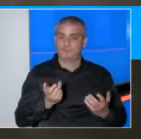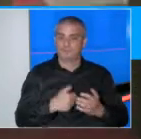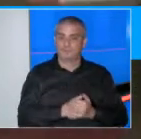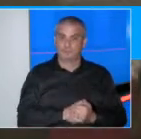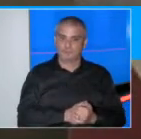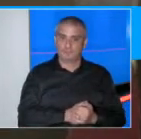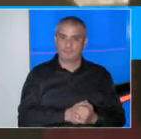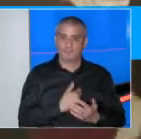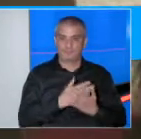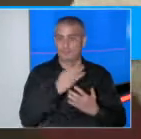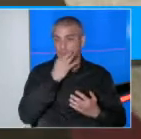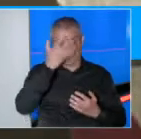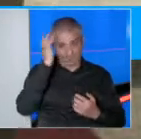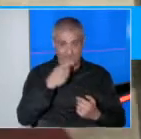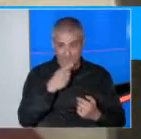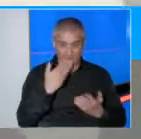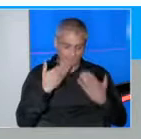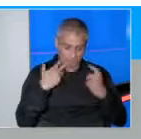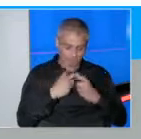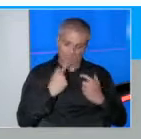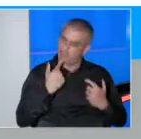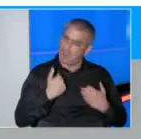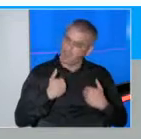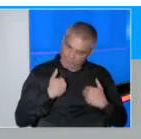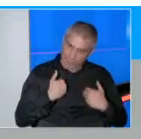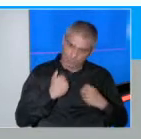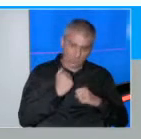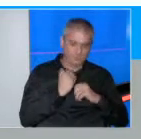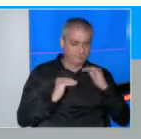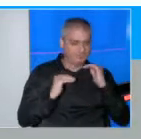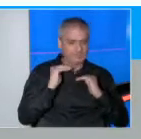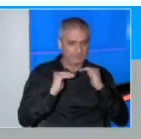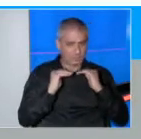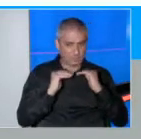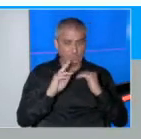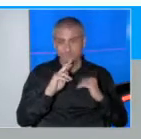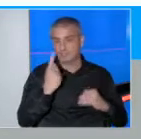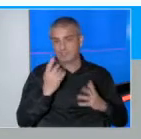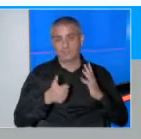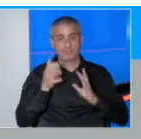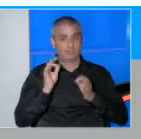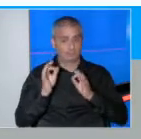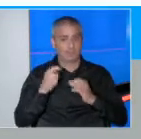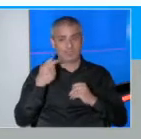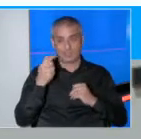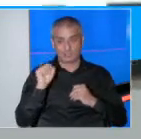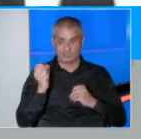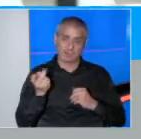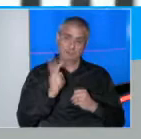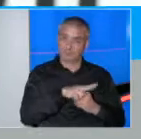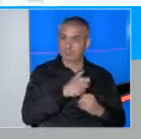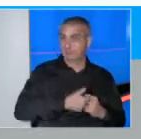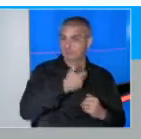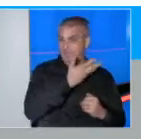כך יאיר לפיד בישיבת הסיעה, והוא אמר, אנחנו מאזנים את כל הדברים. מצד אחד שר המשפטים גדעון סער, מן הצד השני